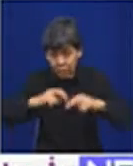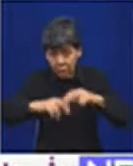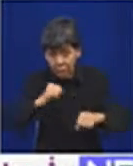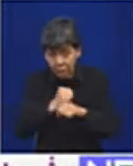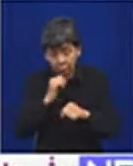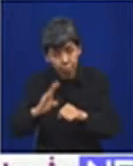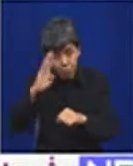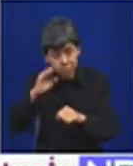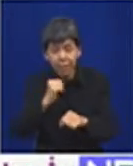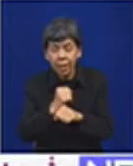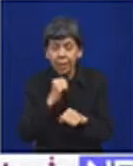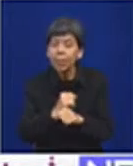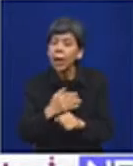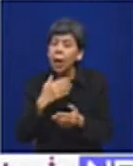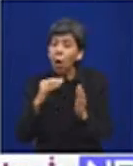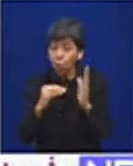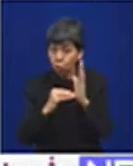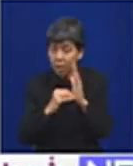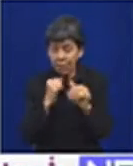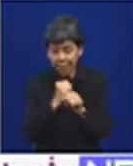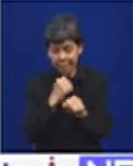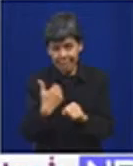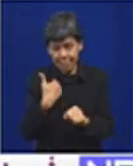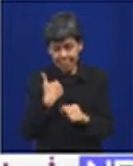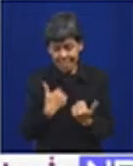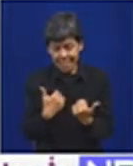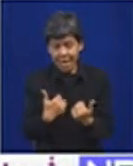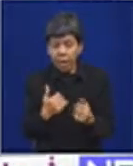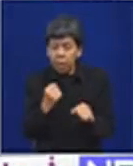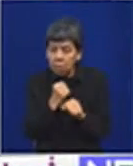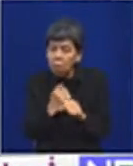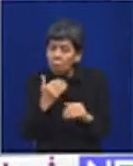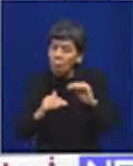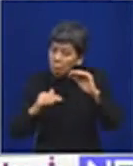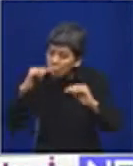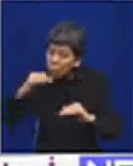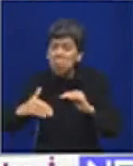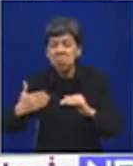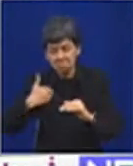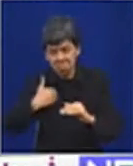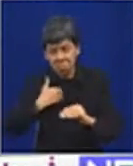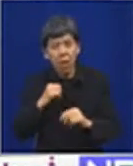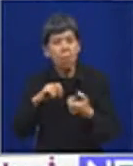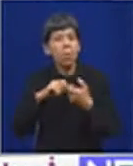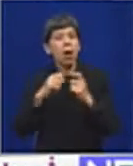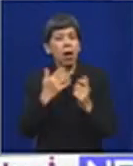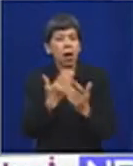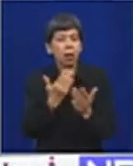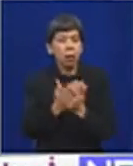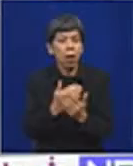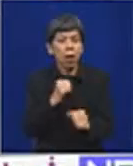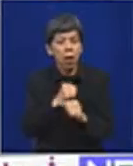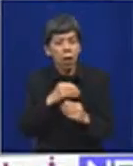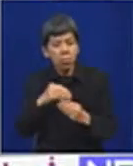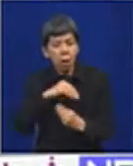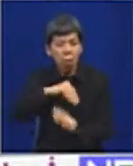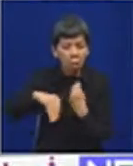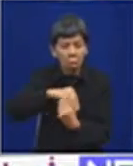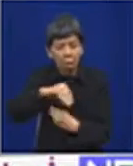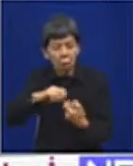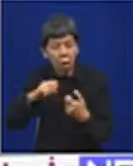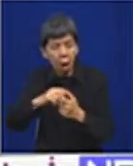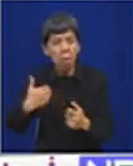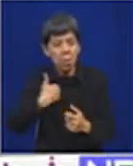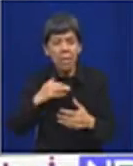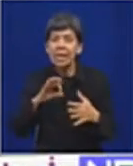บริษัทหลักทรัพย์บัวหลวงมองว่าตลาดการเงินมีแนวโน้มผันผวนกว่าปีก่อนจากกระแสเงินไหลเข้าออกซึ่งได้รับแร